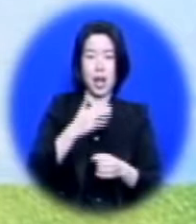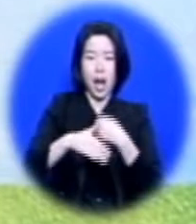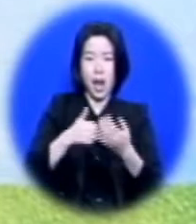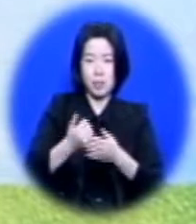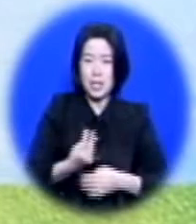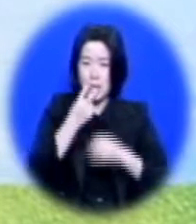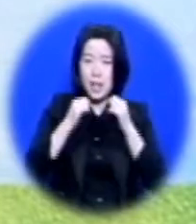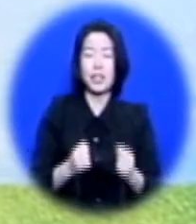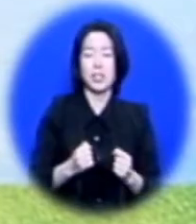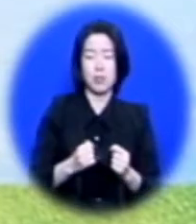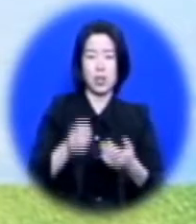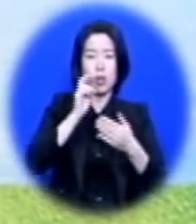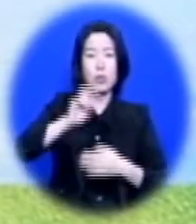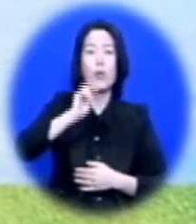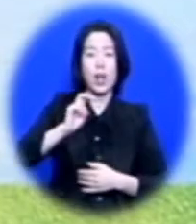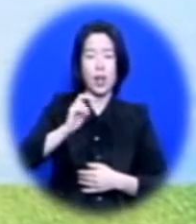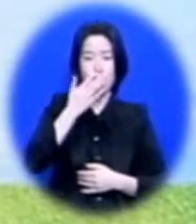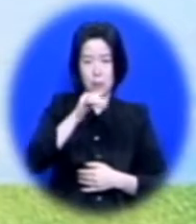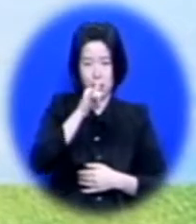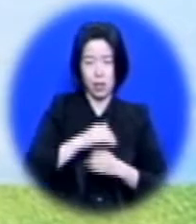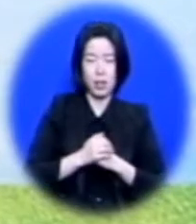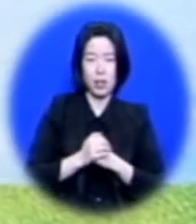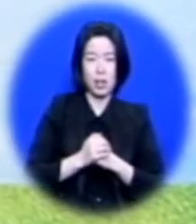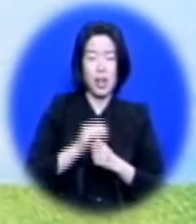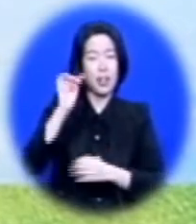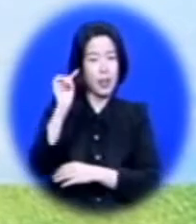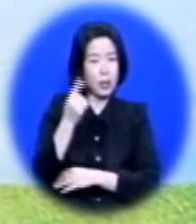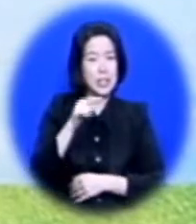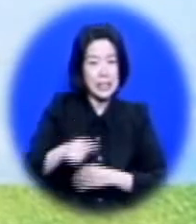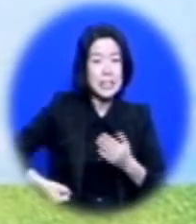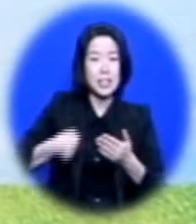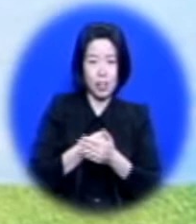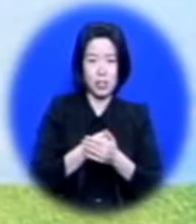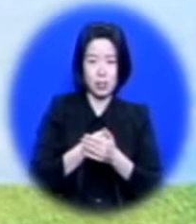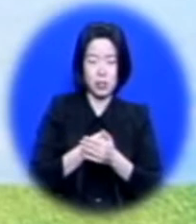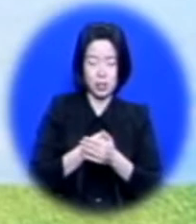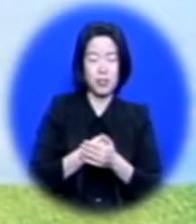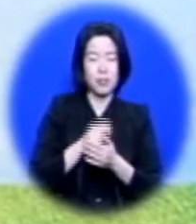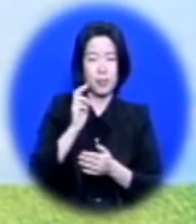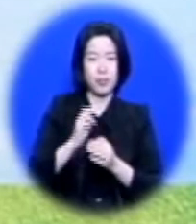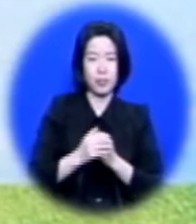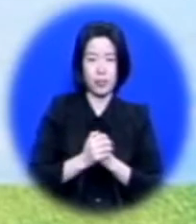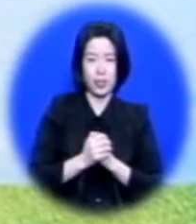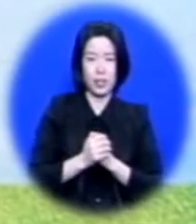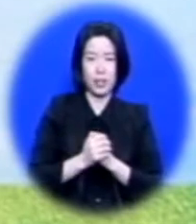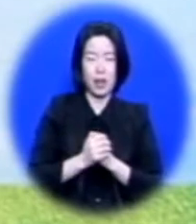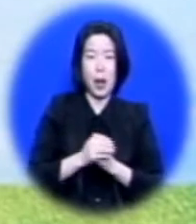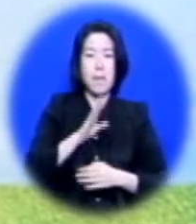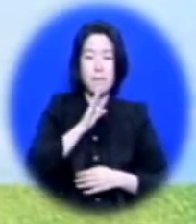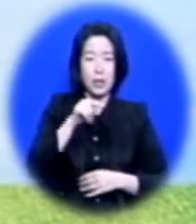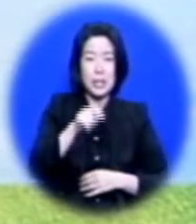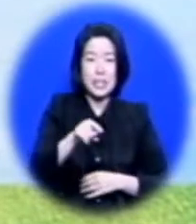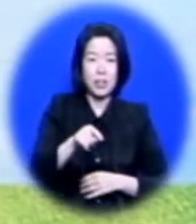살아계심을 넣으려 하게 뜬 그 다윗이 그 결심을 했다는 거예요 바로